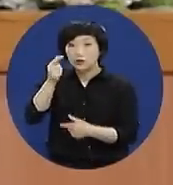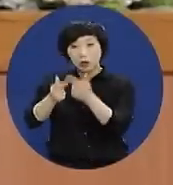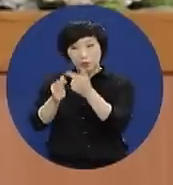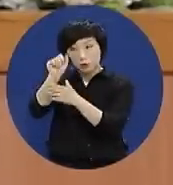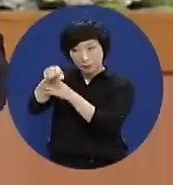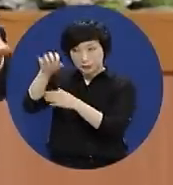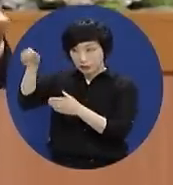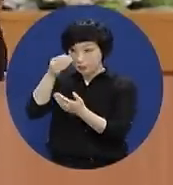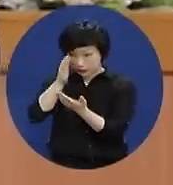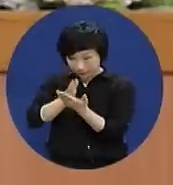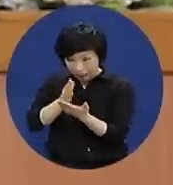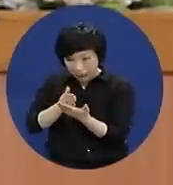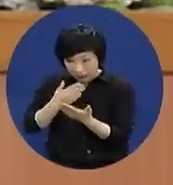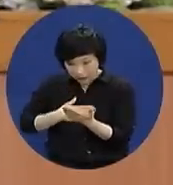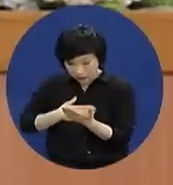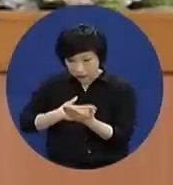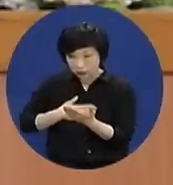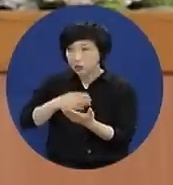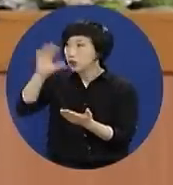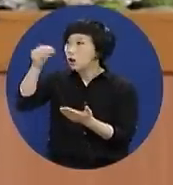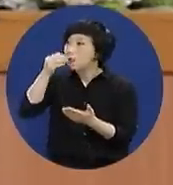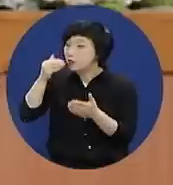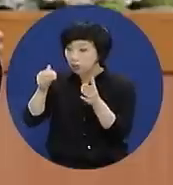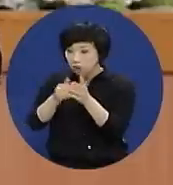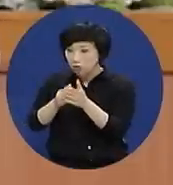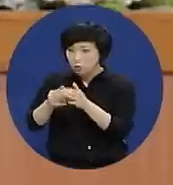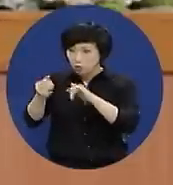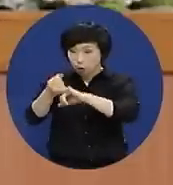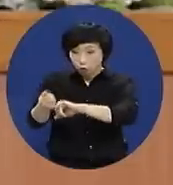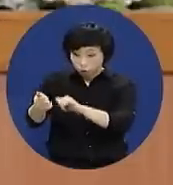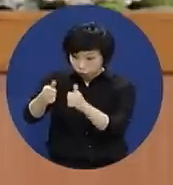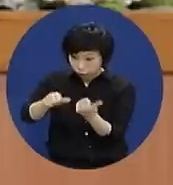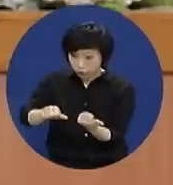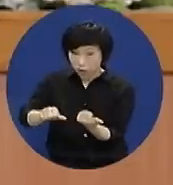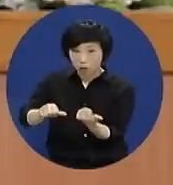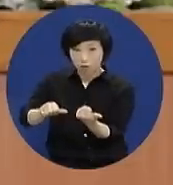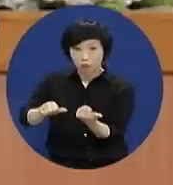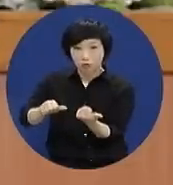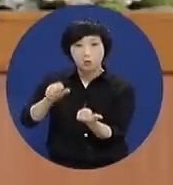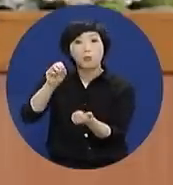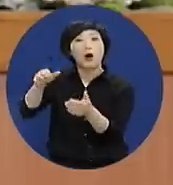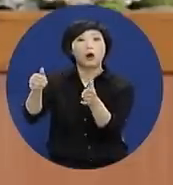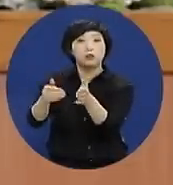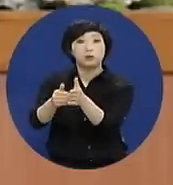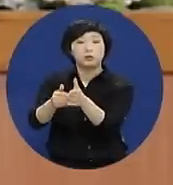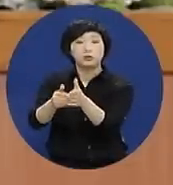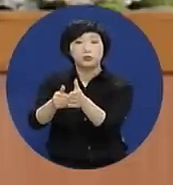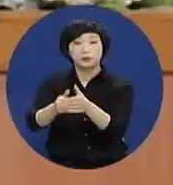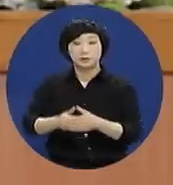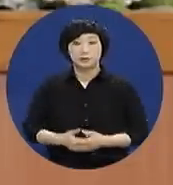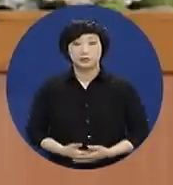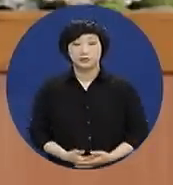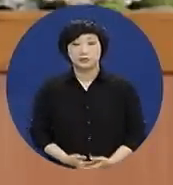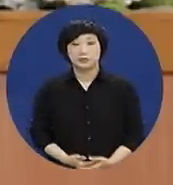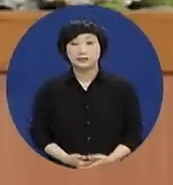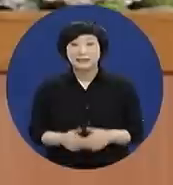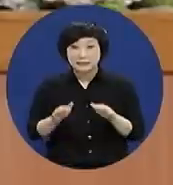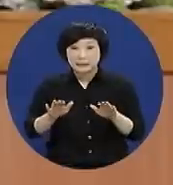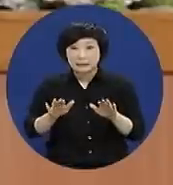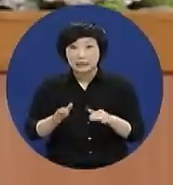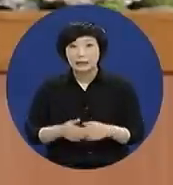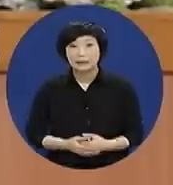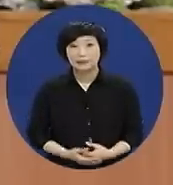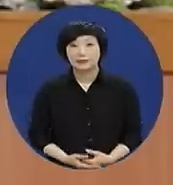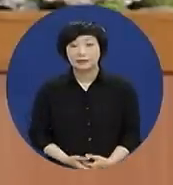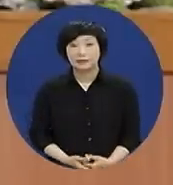善悪の知識の木からは取って食べてはならないそれを取って食べるその時あなたは必ず死ぬ